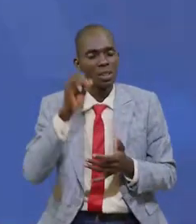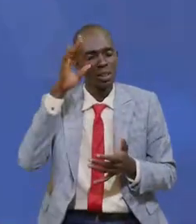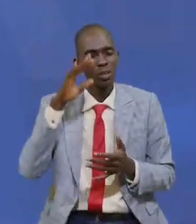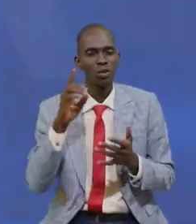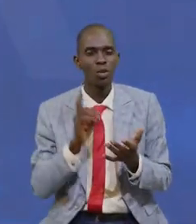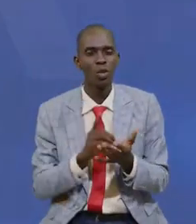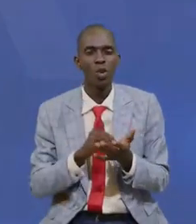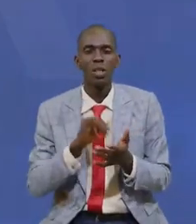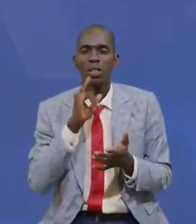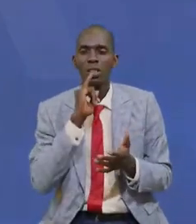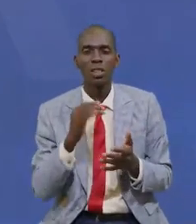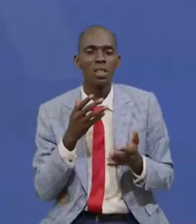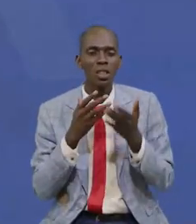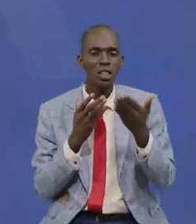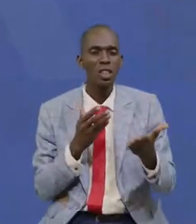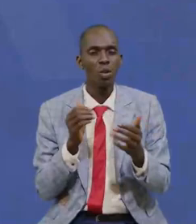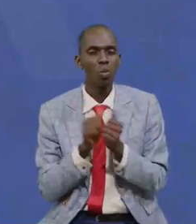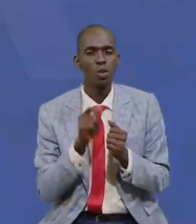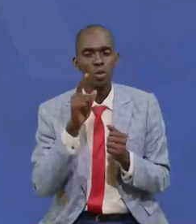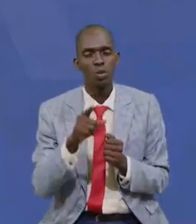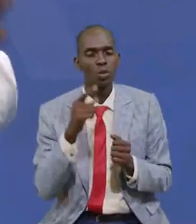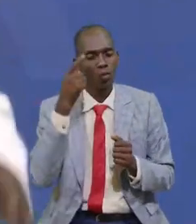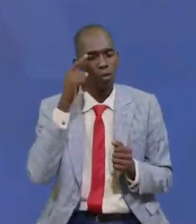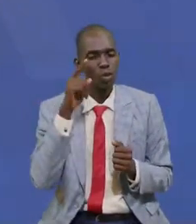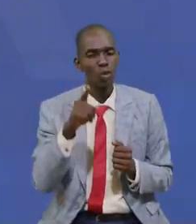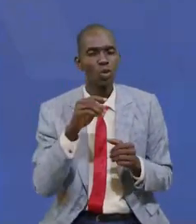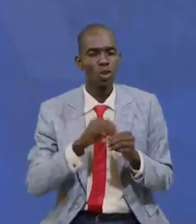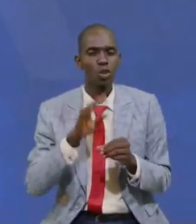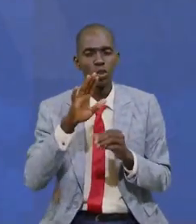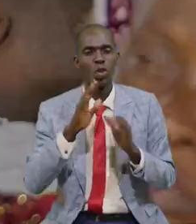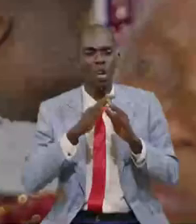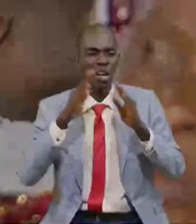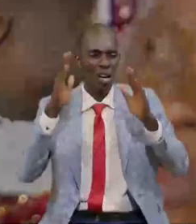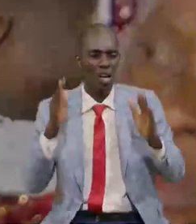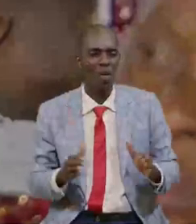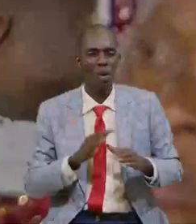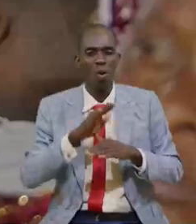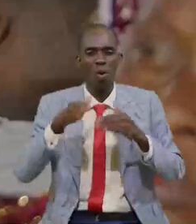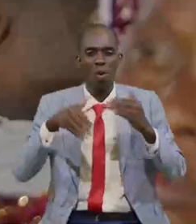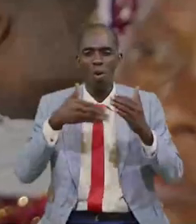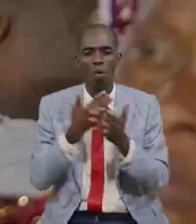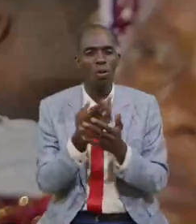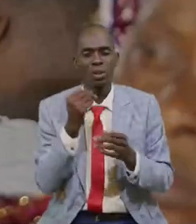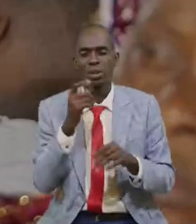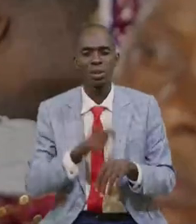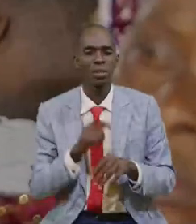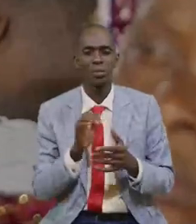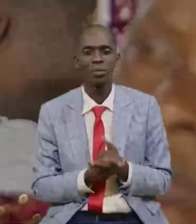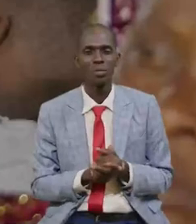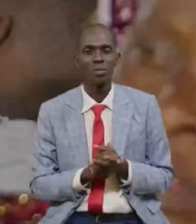docteur efficace là, est toujours avec vous dans la maison là-bas. Il est pour vous, il est avec vous dans votre maison à tout